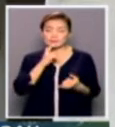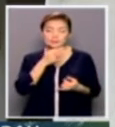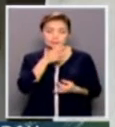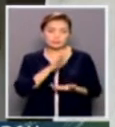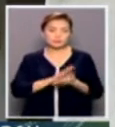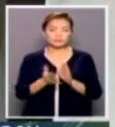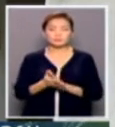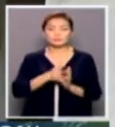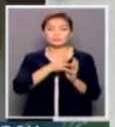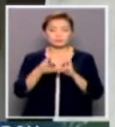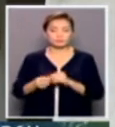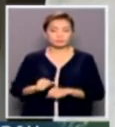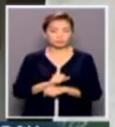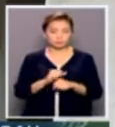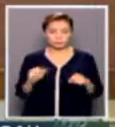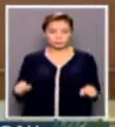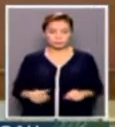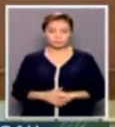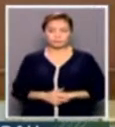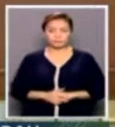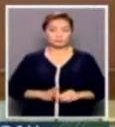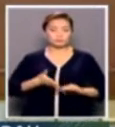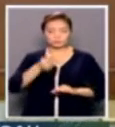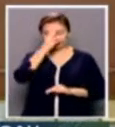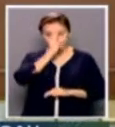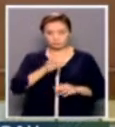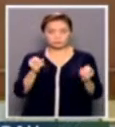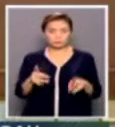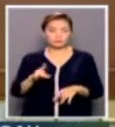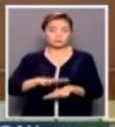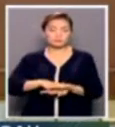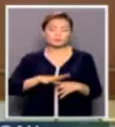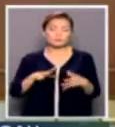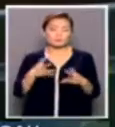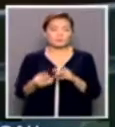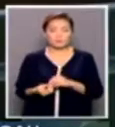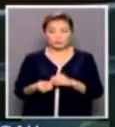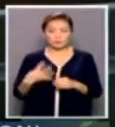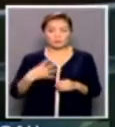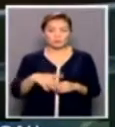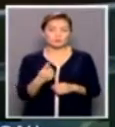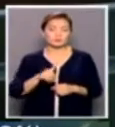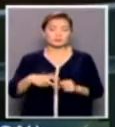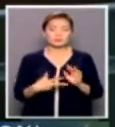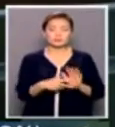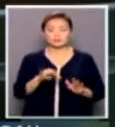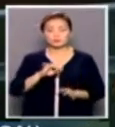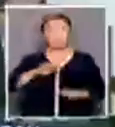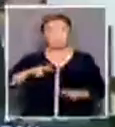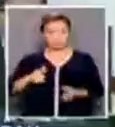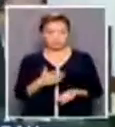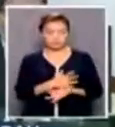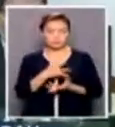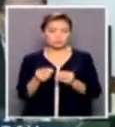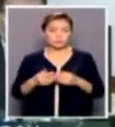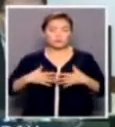кезеңде мұндай олқылықтарға жол беруге болмайды. Алдағы 3 жылға арналған республикалық бюджеттің жалпы сомасы 41,8 триллион теңге.